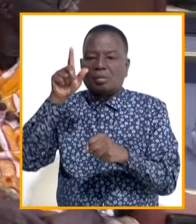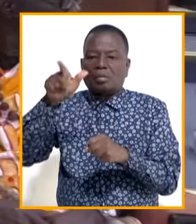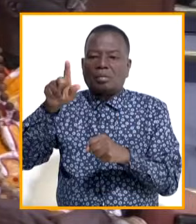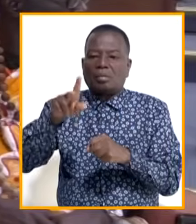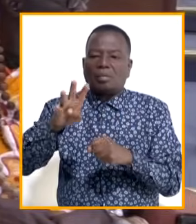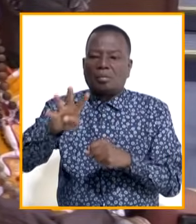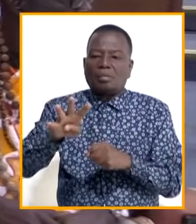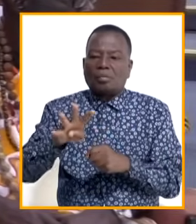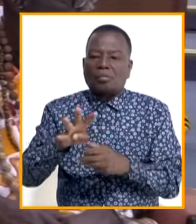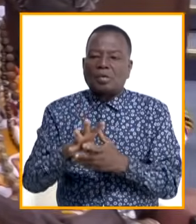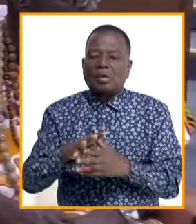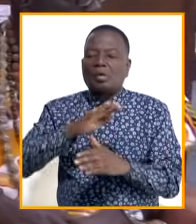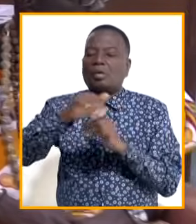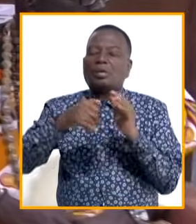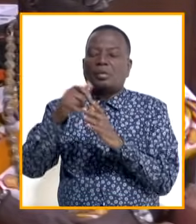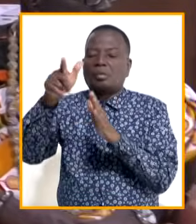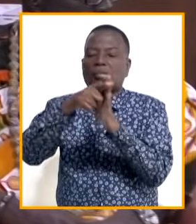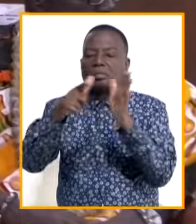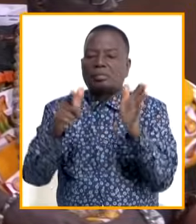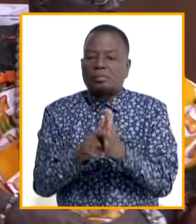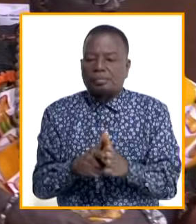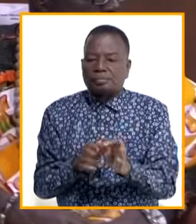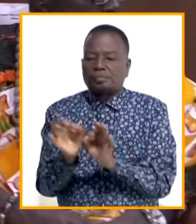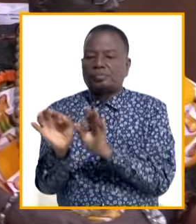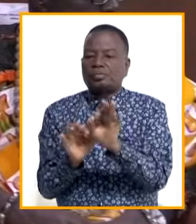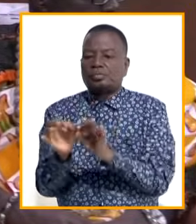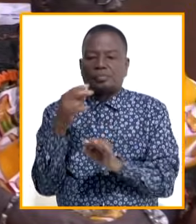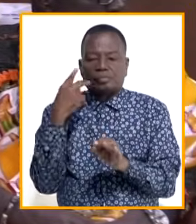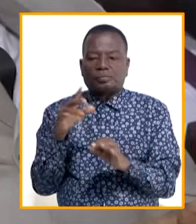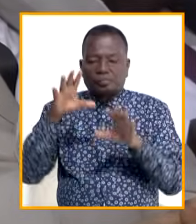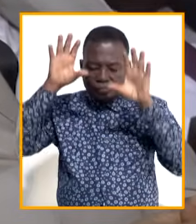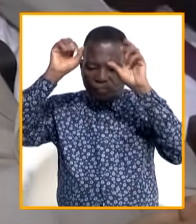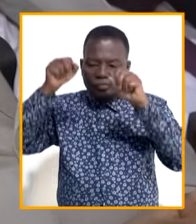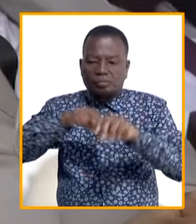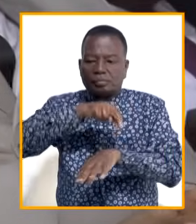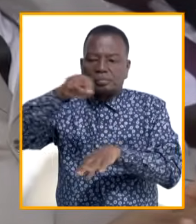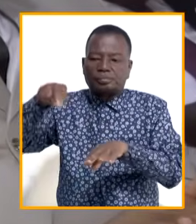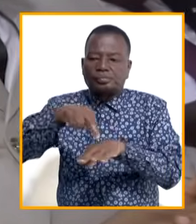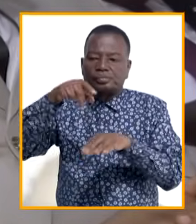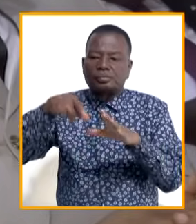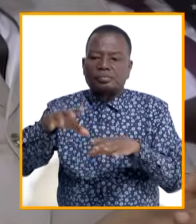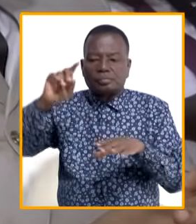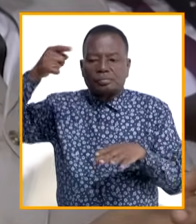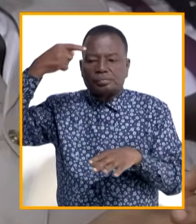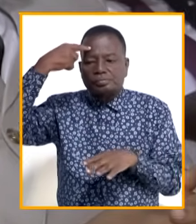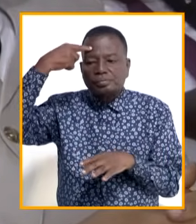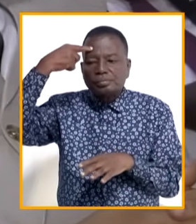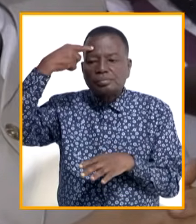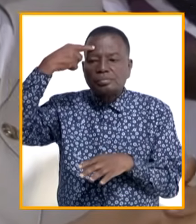2024. Toutes ces lois traduisent la vision du président de la République et du